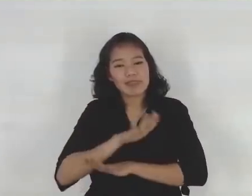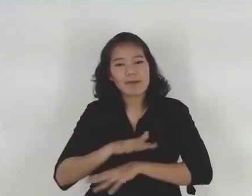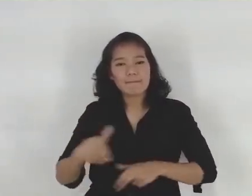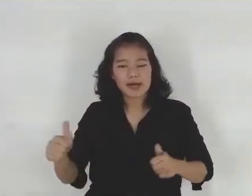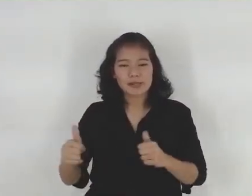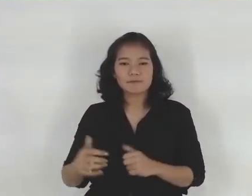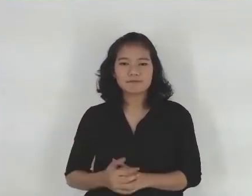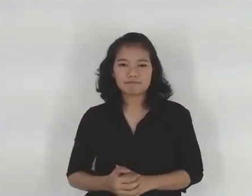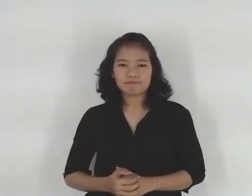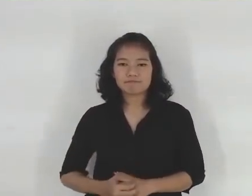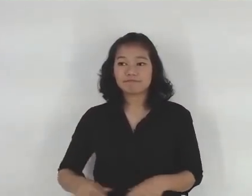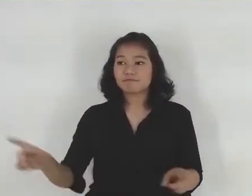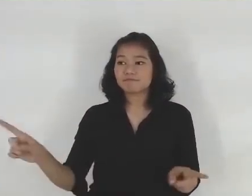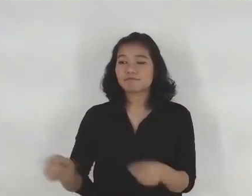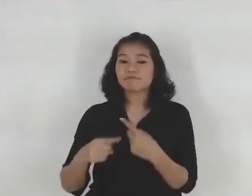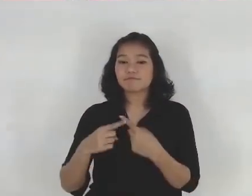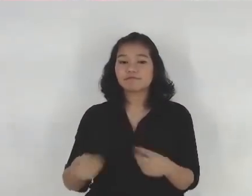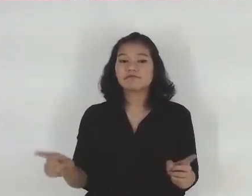sejahtera